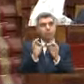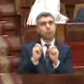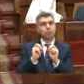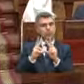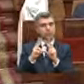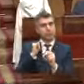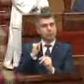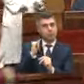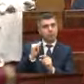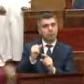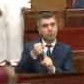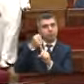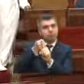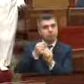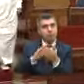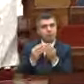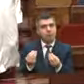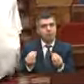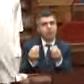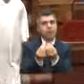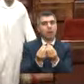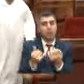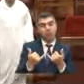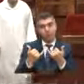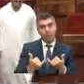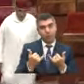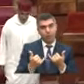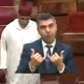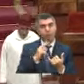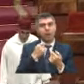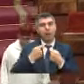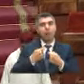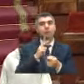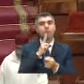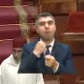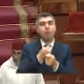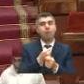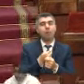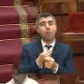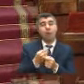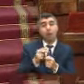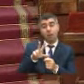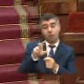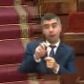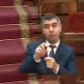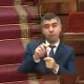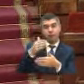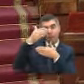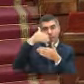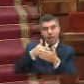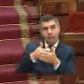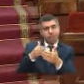من الإنجازات المهمة. لكن اليوم سيد رئيس الحكومة تواجه بلادنا مجموعة من التحديات